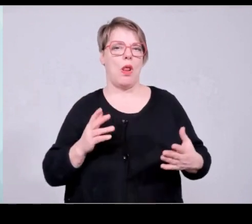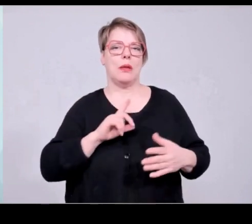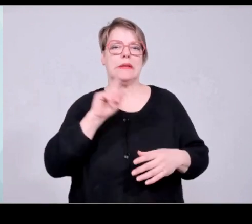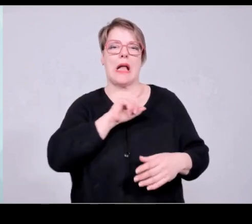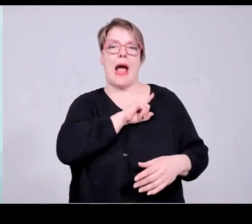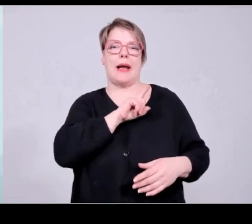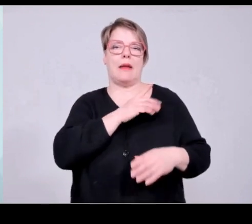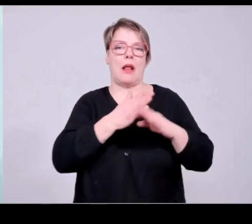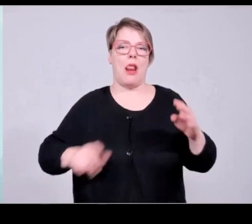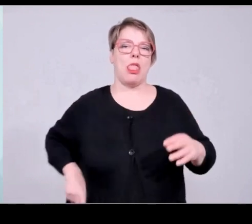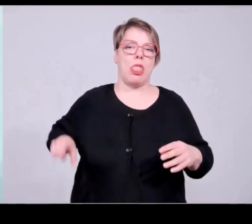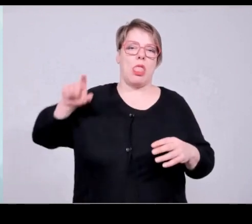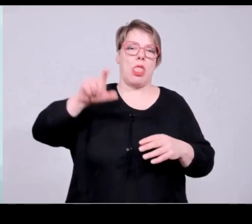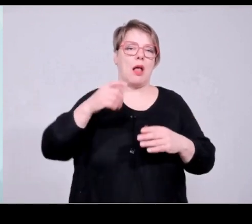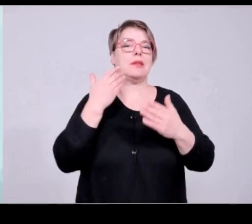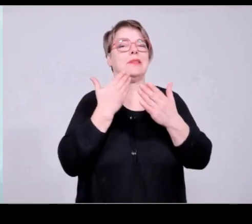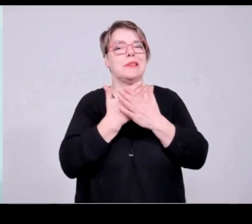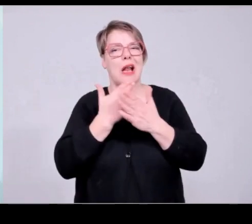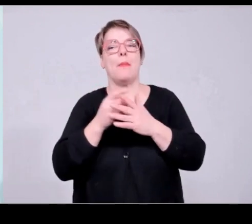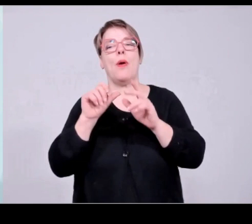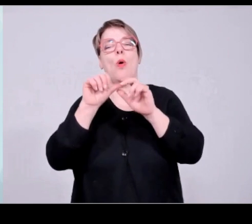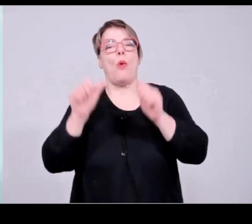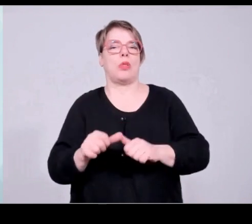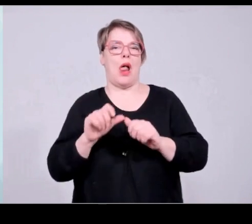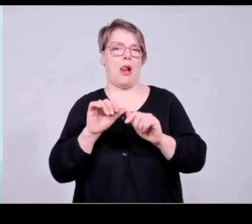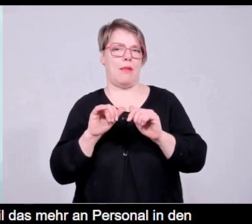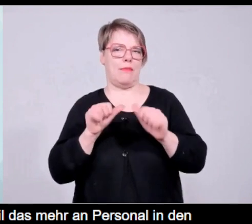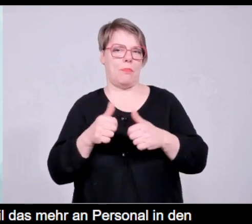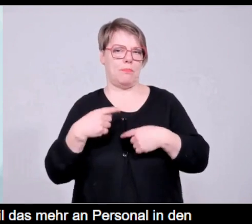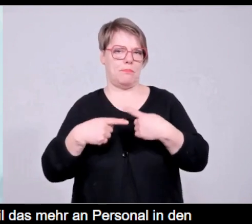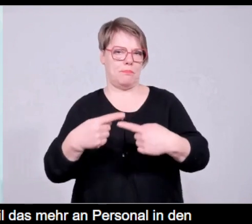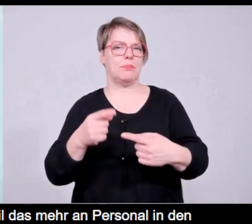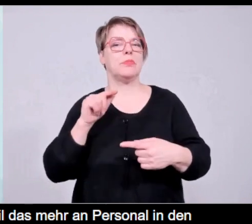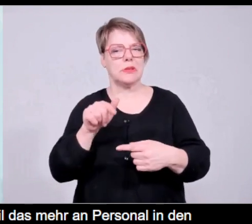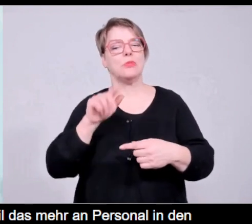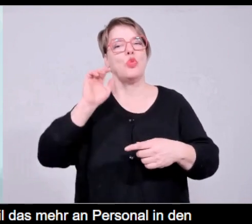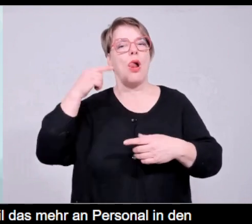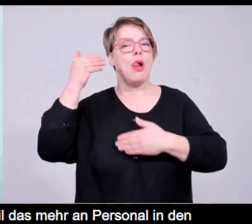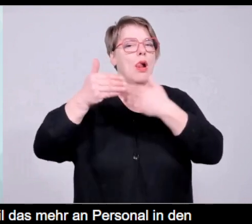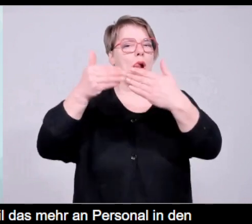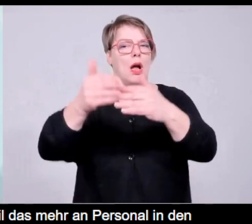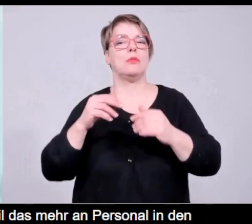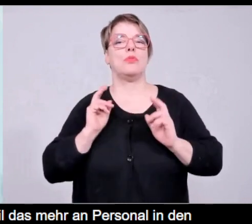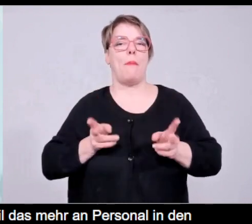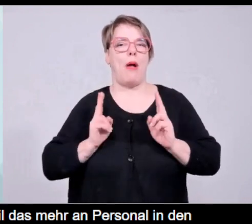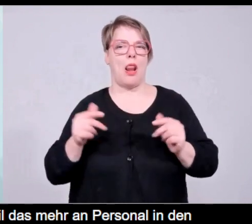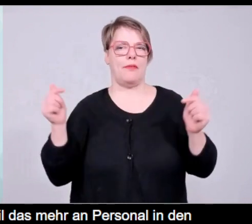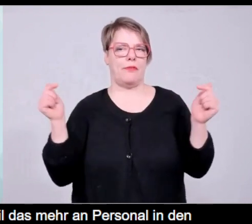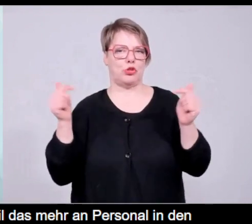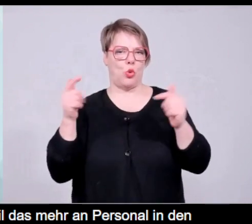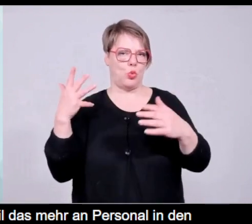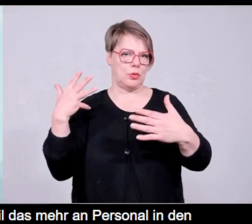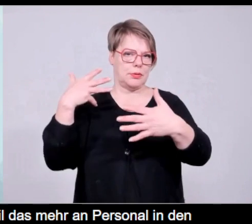das Modellhafte, dass die in der Einrichtung tatsächlich integriert werden sollen. Die sollen schon in der Einrichtung sein, nicht wie bei der Leiharbeit,